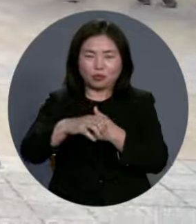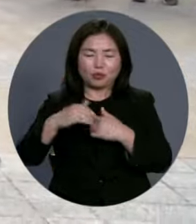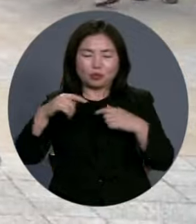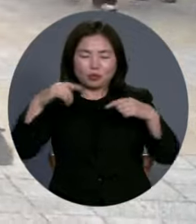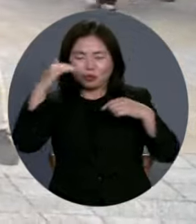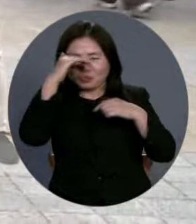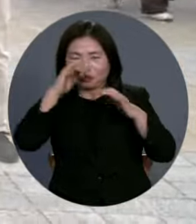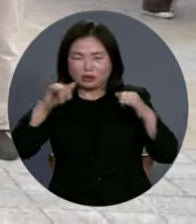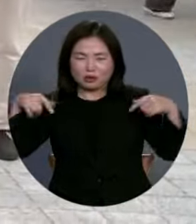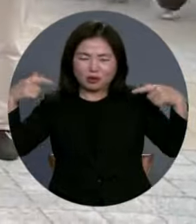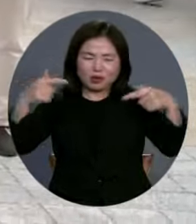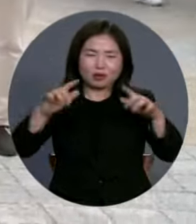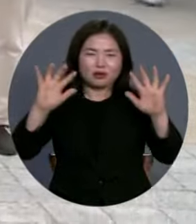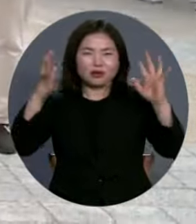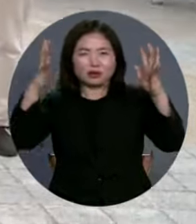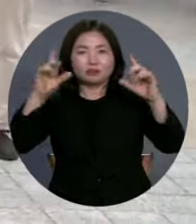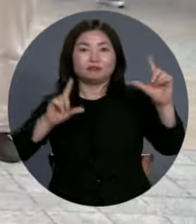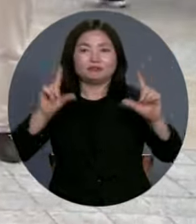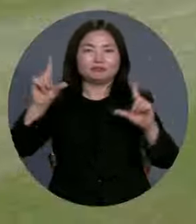응원의 함성이 가득했습니다.